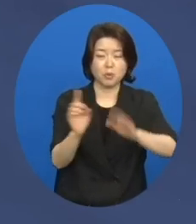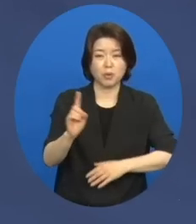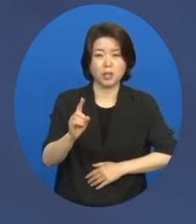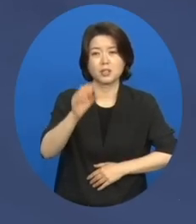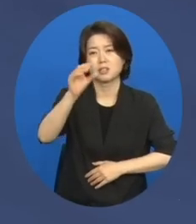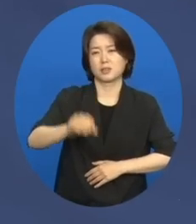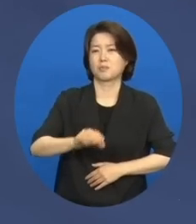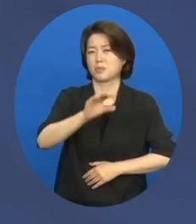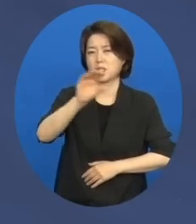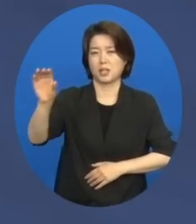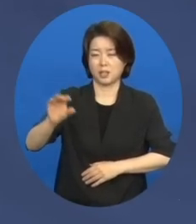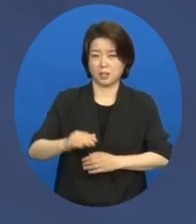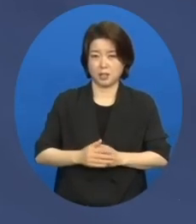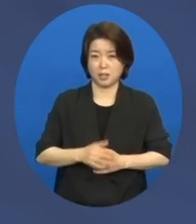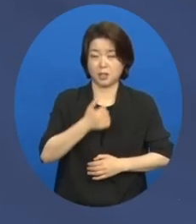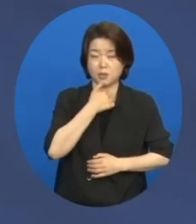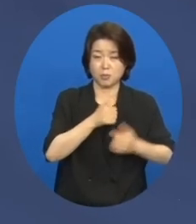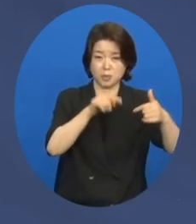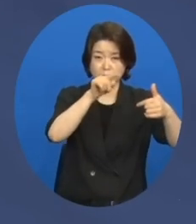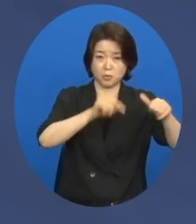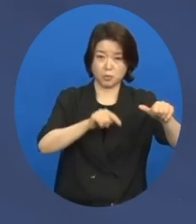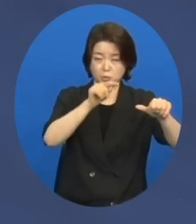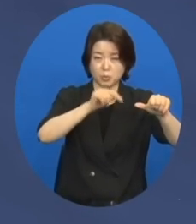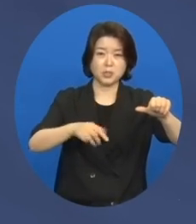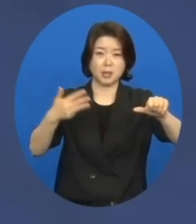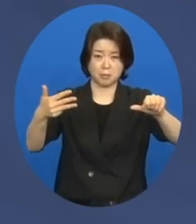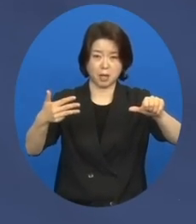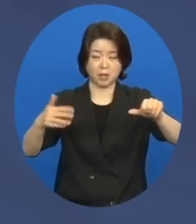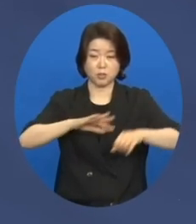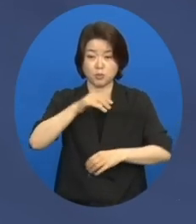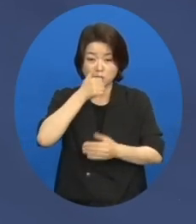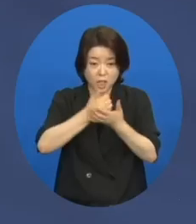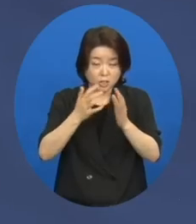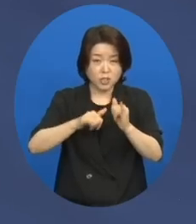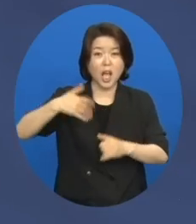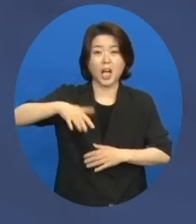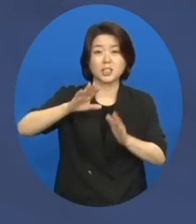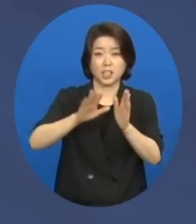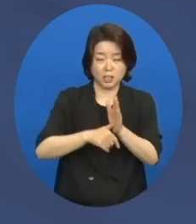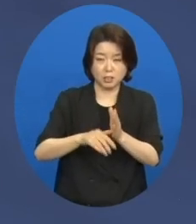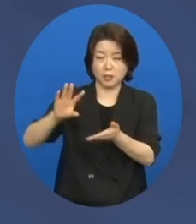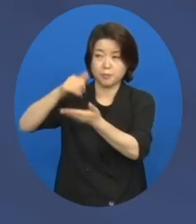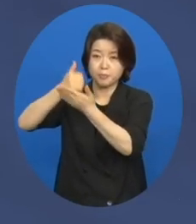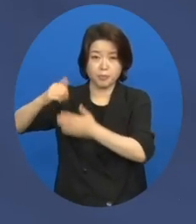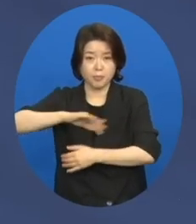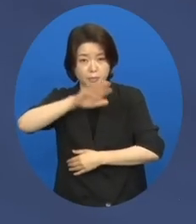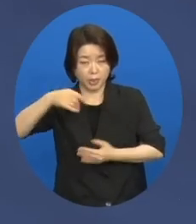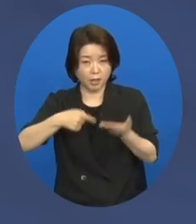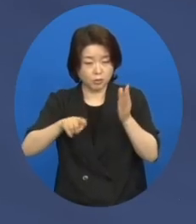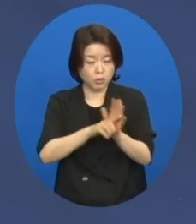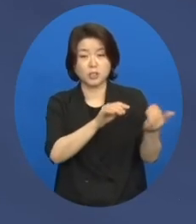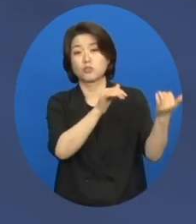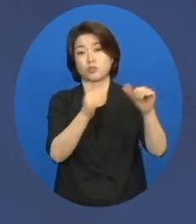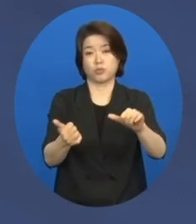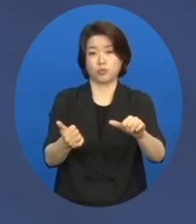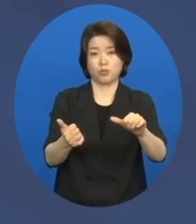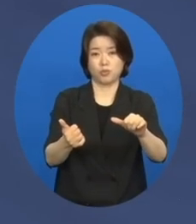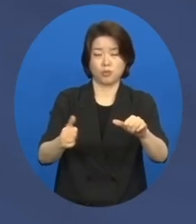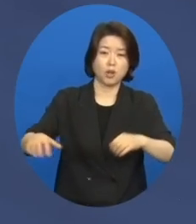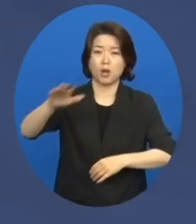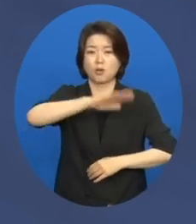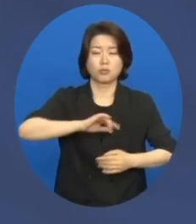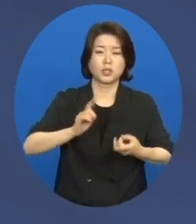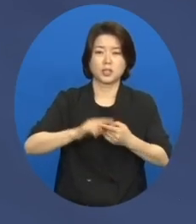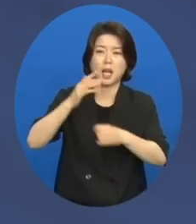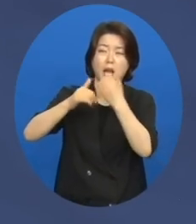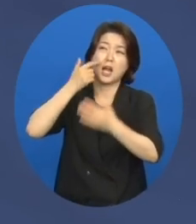십자가예요. 로마서 5장 8절에 우리가 아직 죄인되었을 때에 그리스도께서 우리를 위하여 죽으심으로 우리에 대한